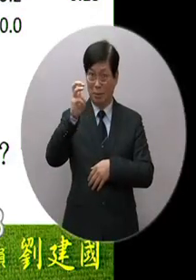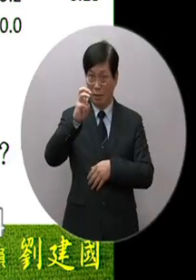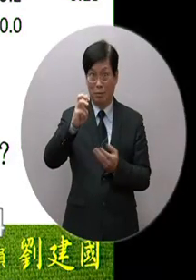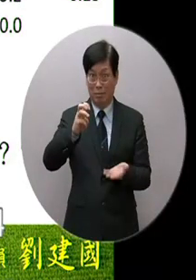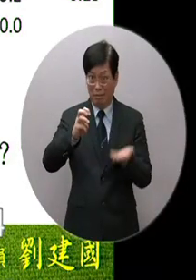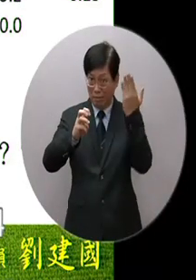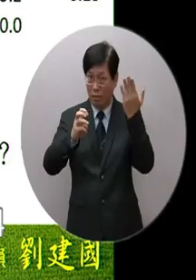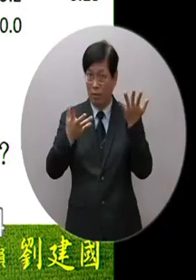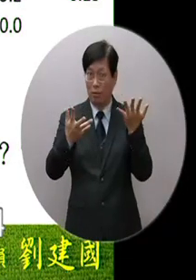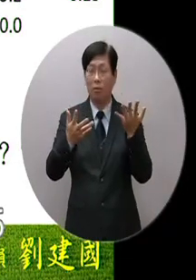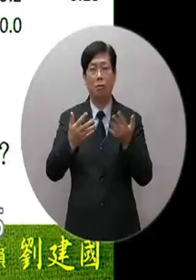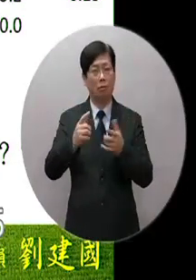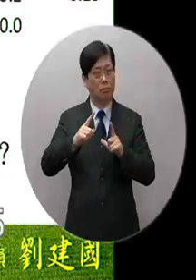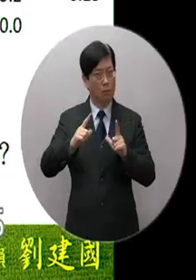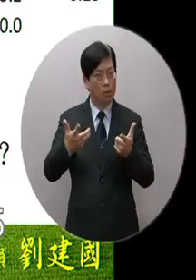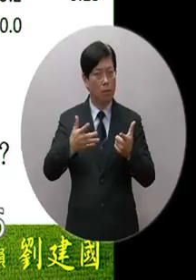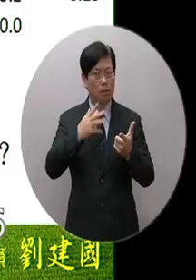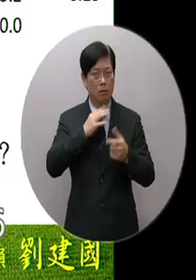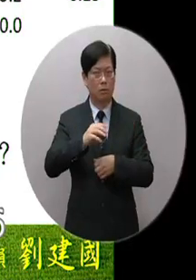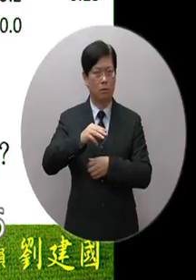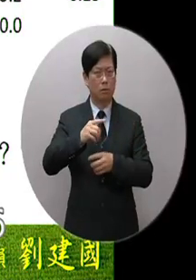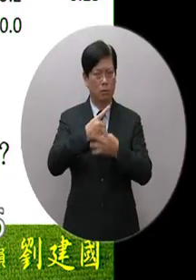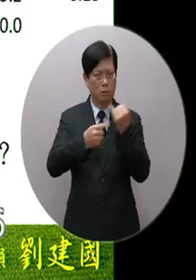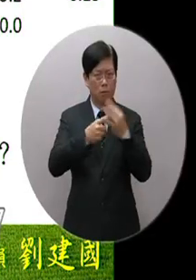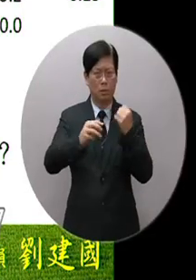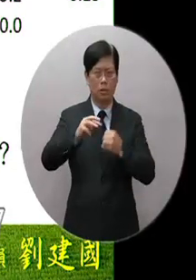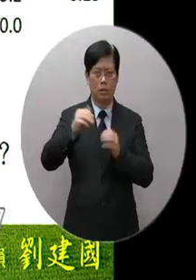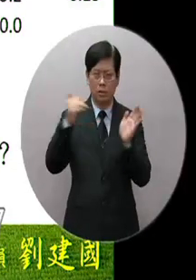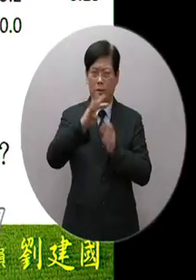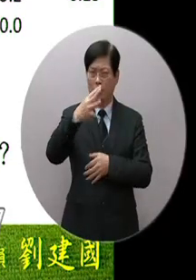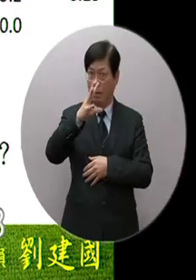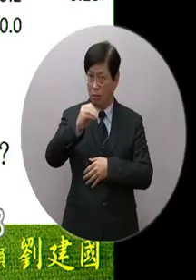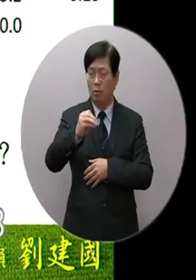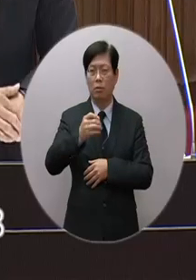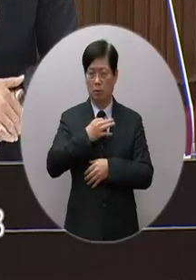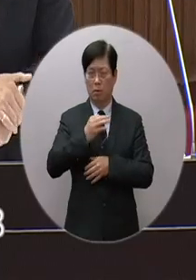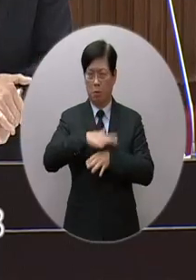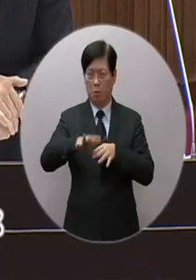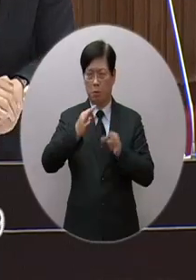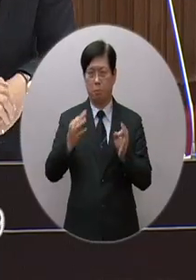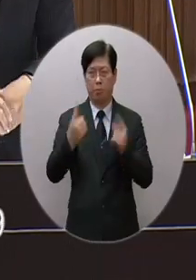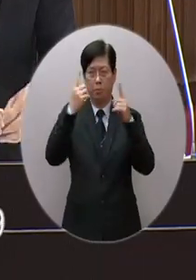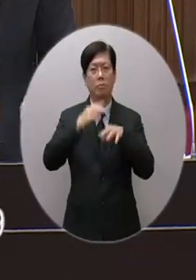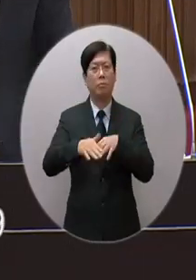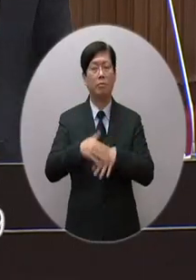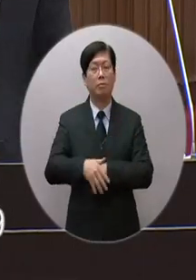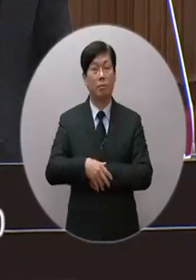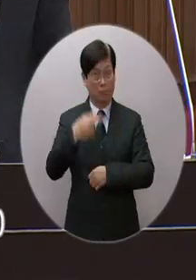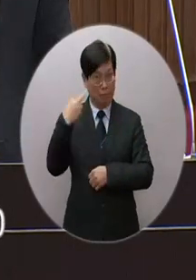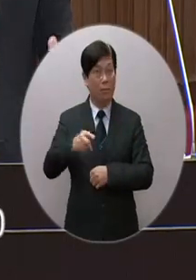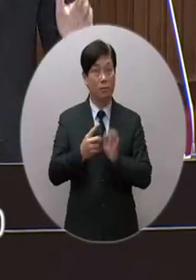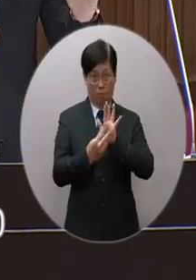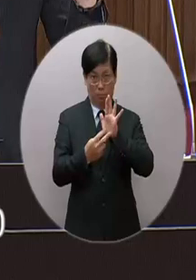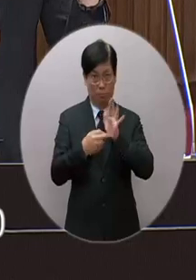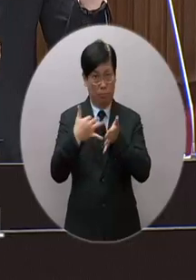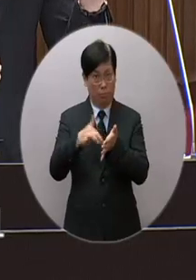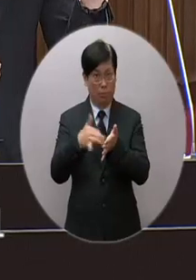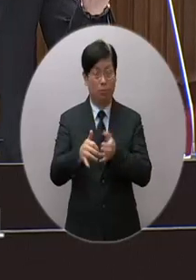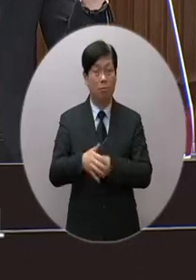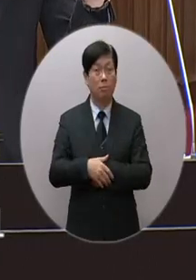330度以上的，约有397万，将近400万户即将面临涨价，而且他是这么算，